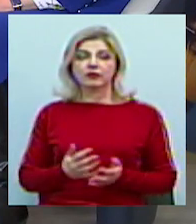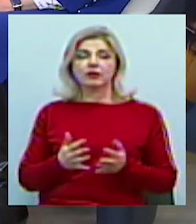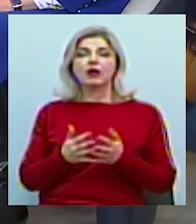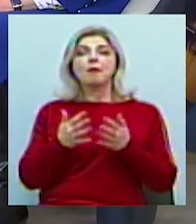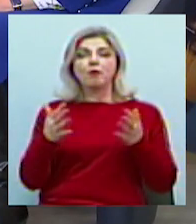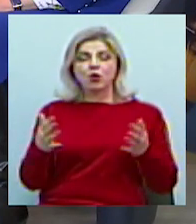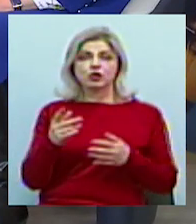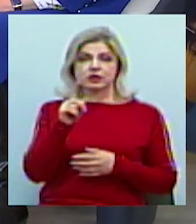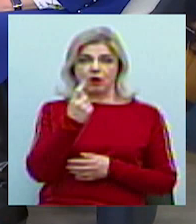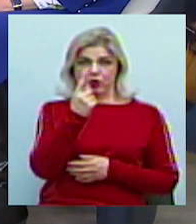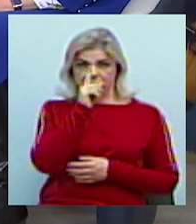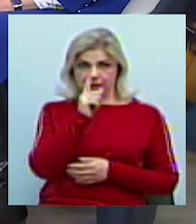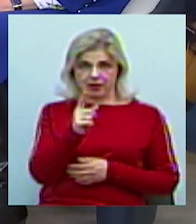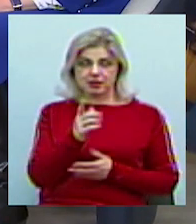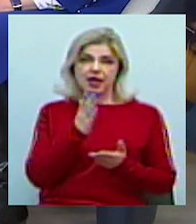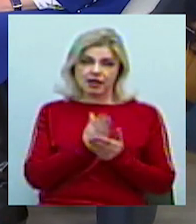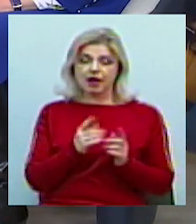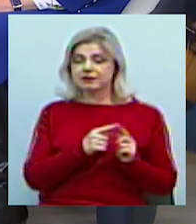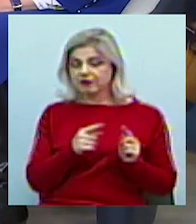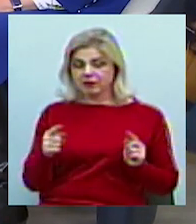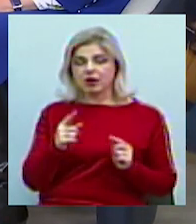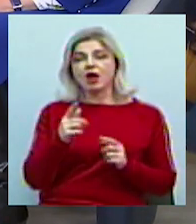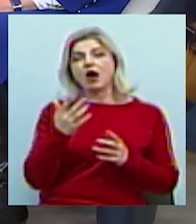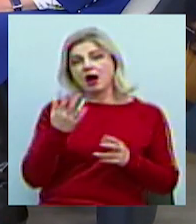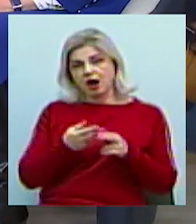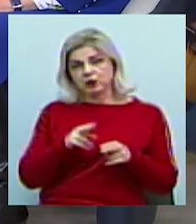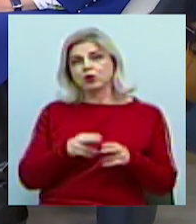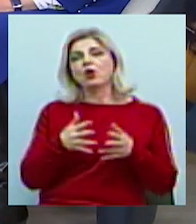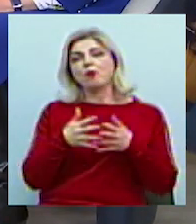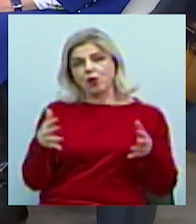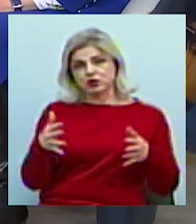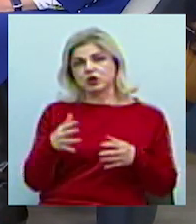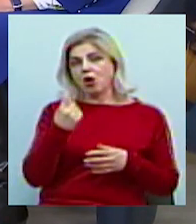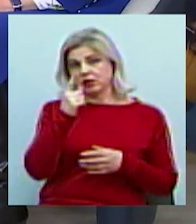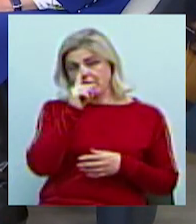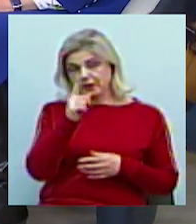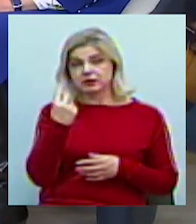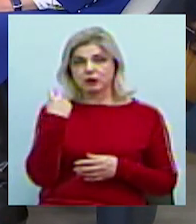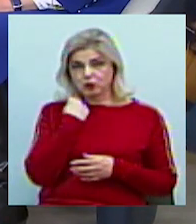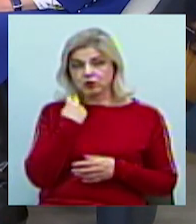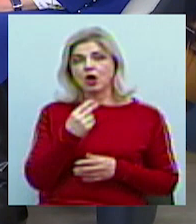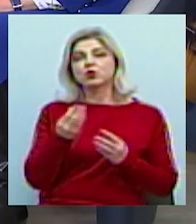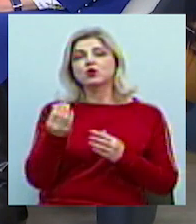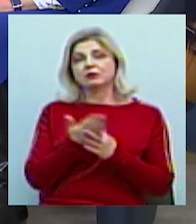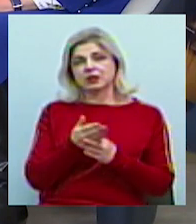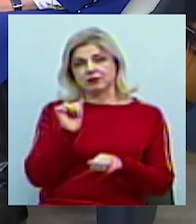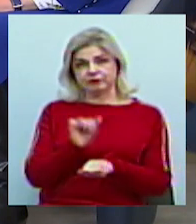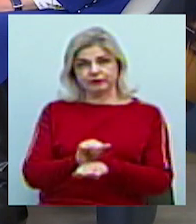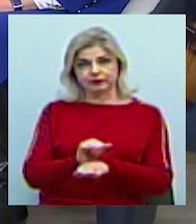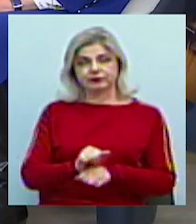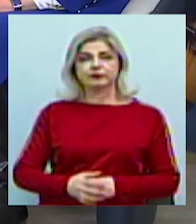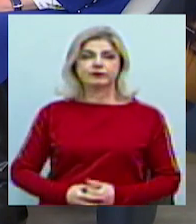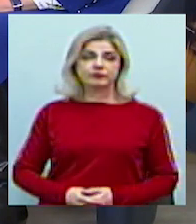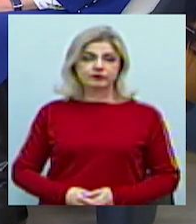один місяць. Угу. Ну, тобто є поточна заборгованість, а заборгованість, яка вже не є поточна. Якщо є борг більше, ніж за один місяць, то таким чином